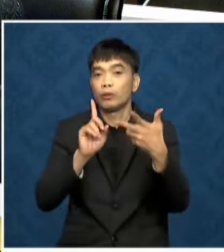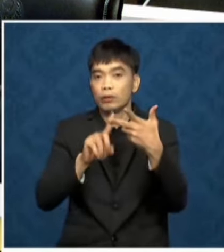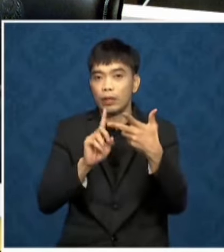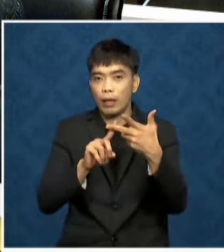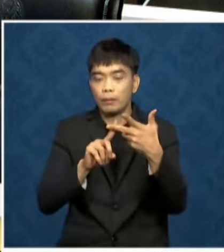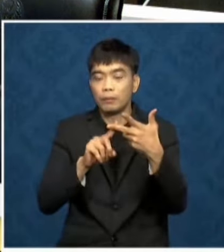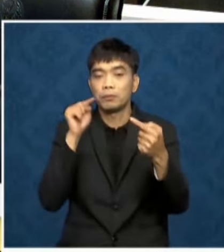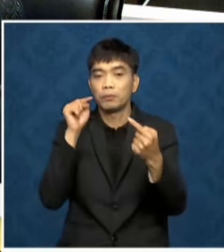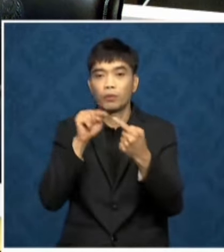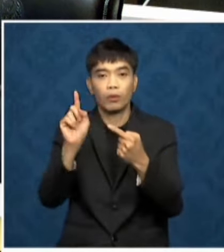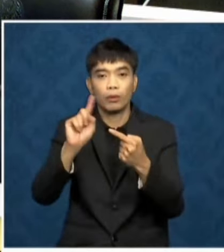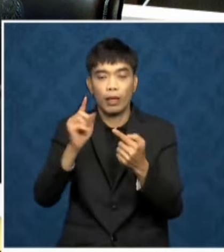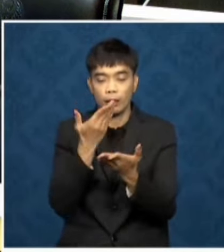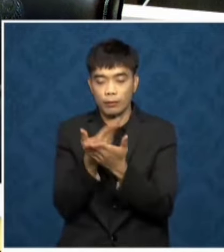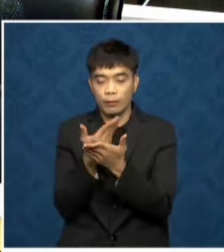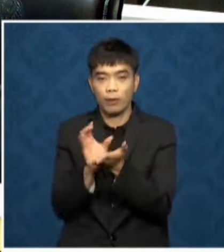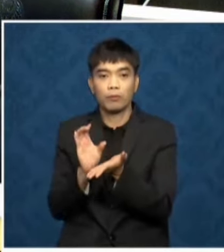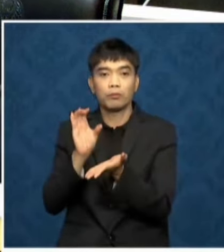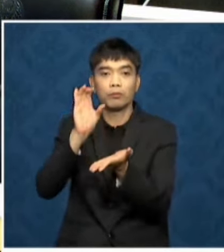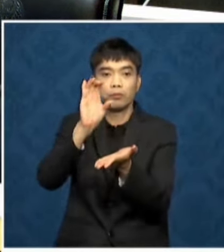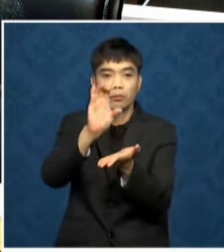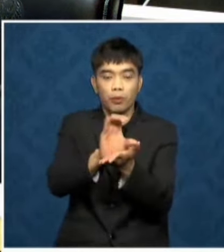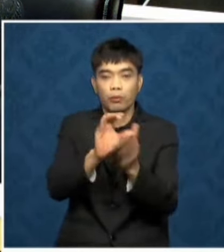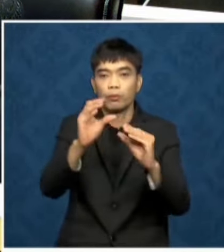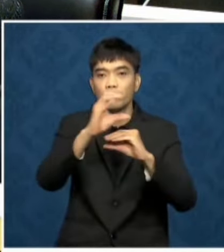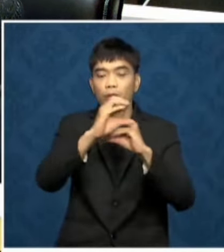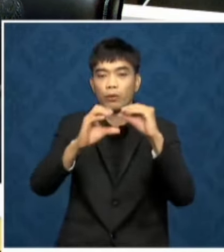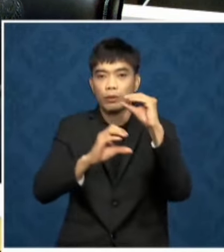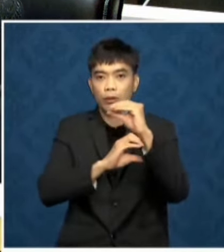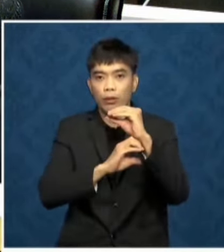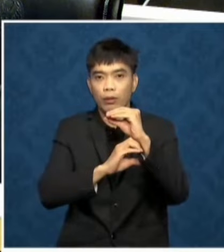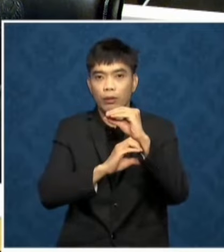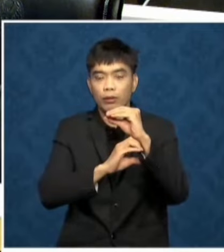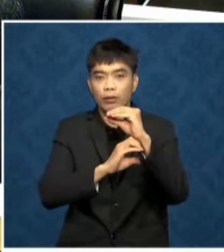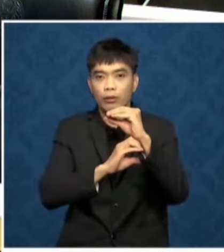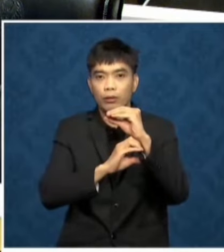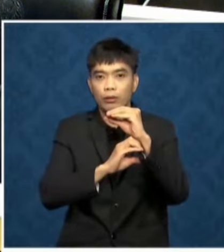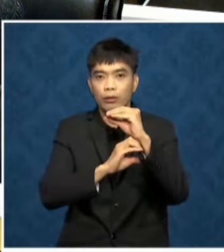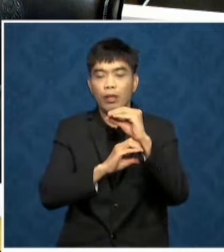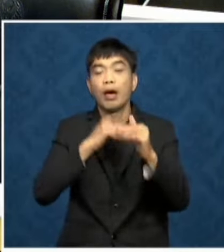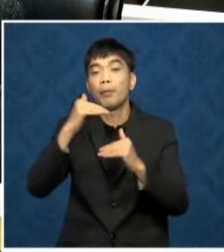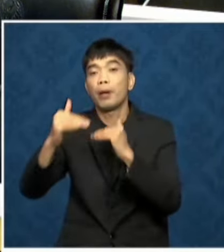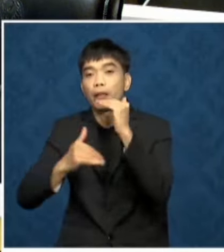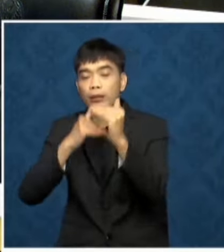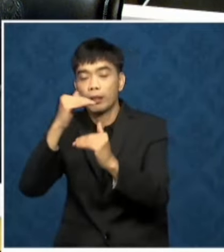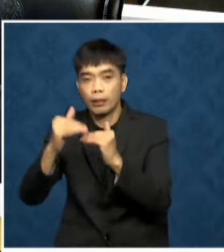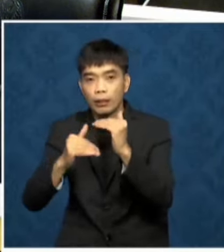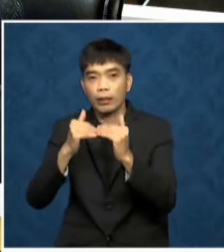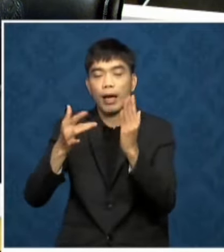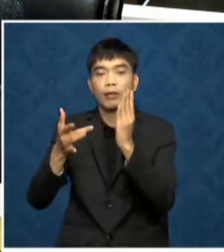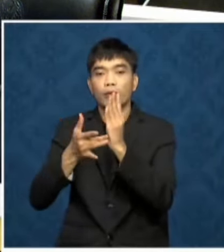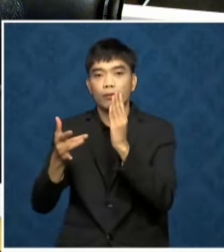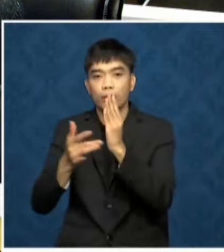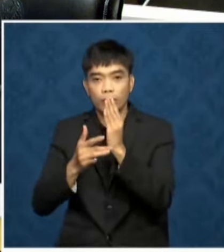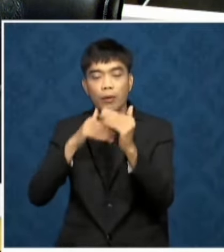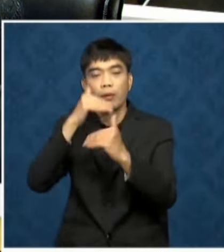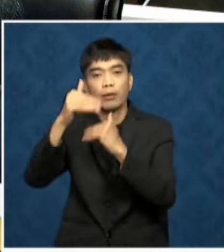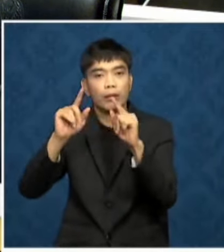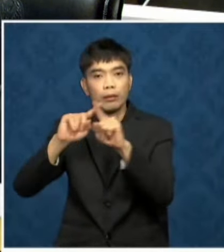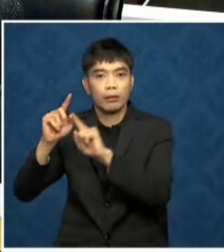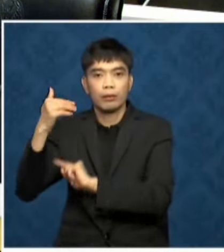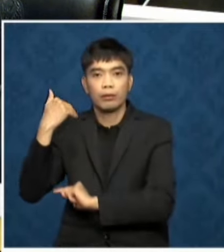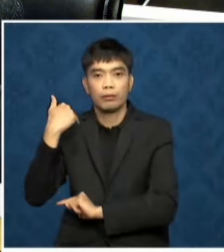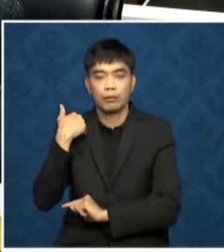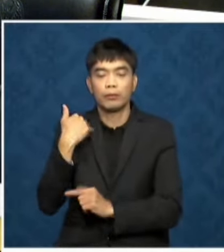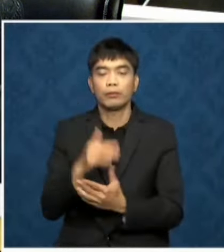ราวครับเป็นงบประมาณในโครงการของเอ็ดด้าครับสพทอหรือสำนักงานพัฒนาธุรกรรมอิเล็กทรอนิกส์นะครับที่อันนี้ผมขอตั้ง